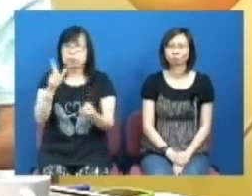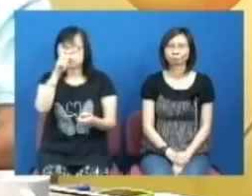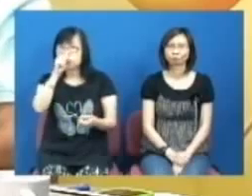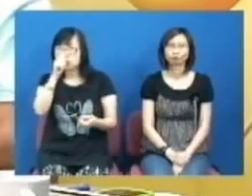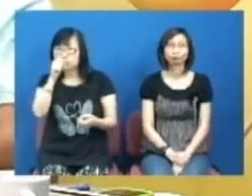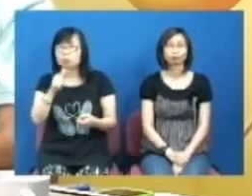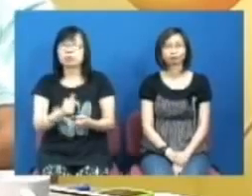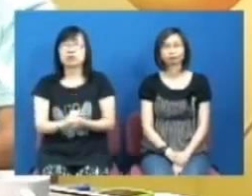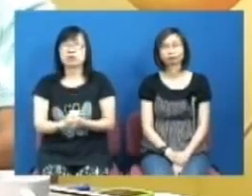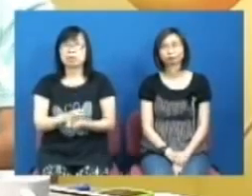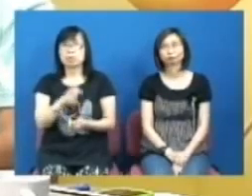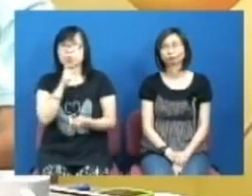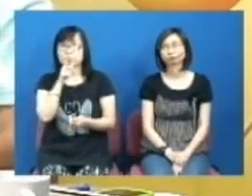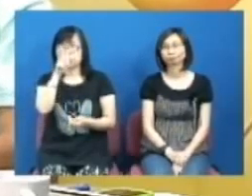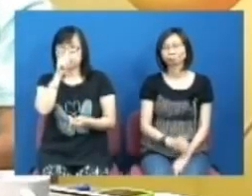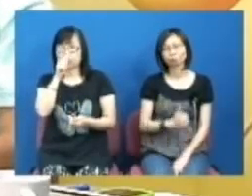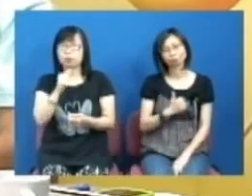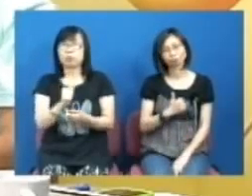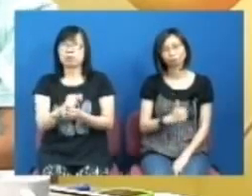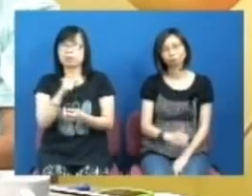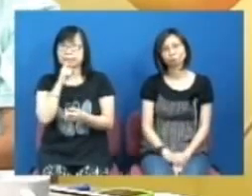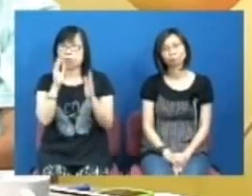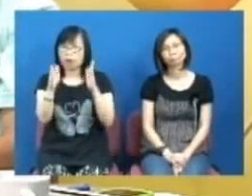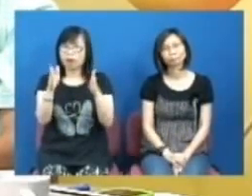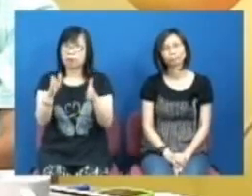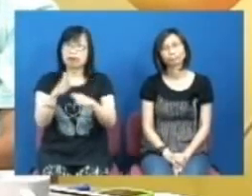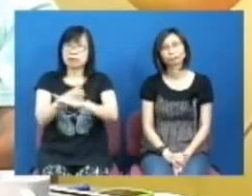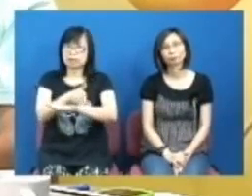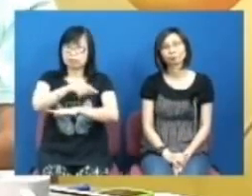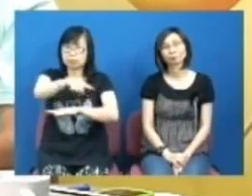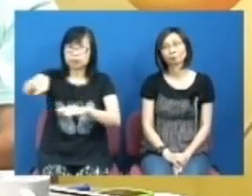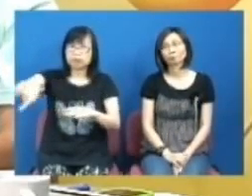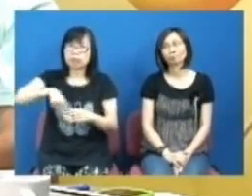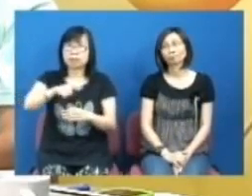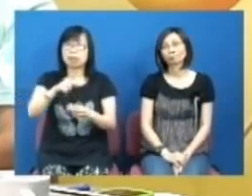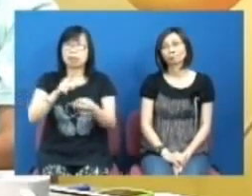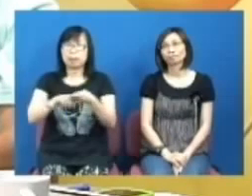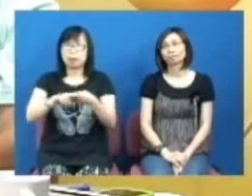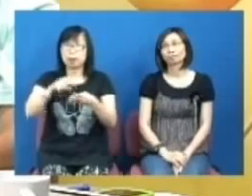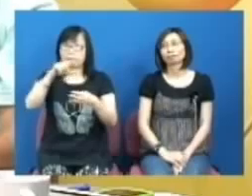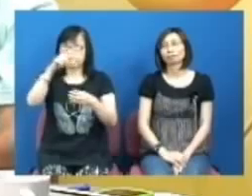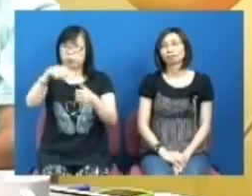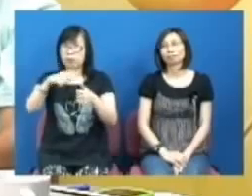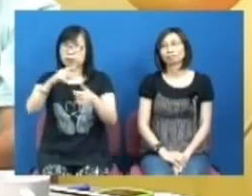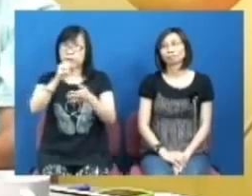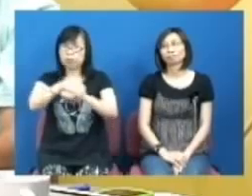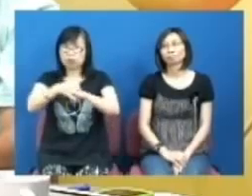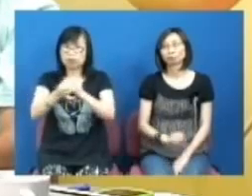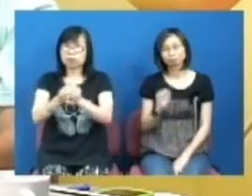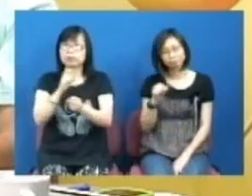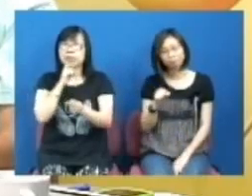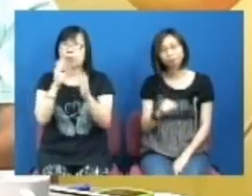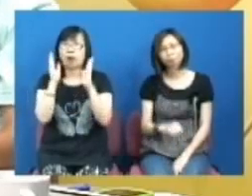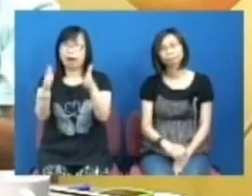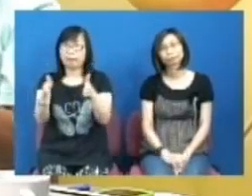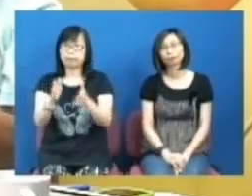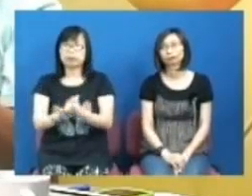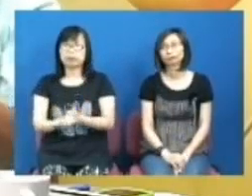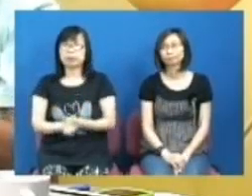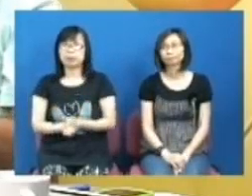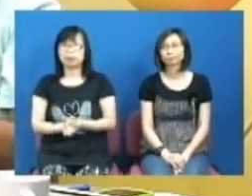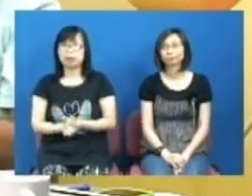種叫做有限主權論，即是說在社會主義大家庭裏面，每一個國家的主權是有限的，就是